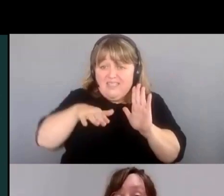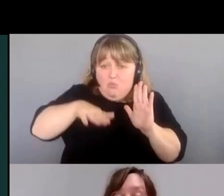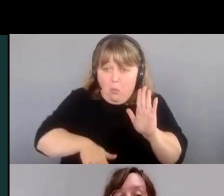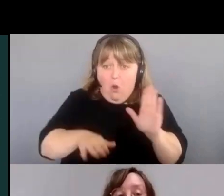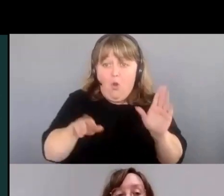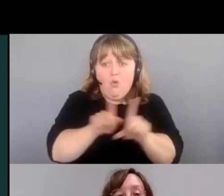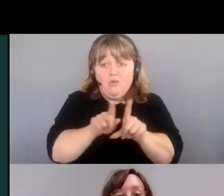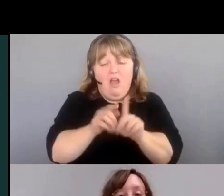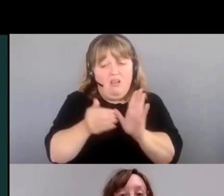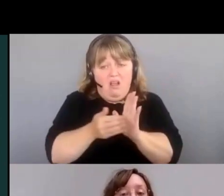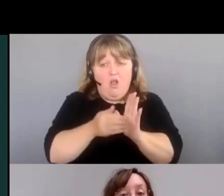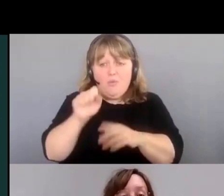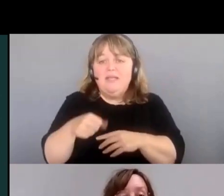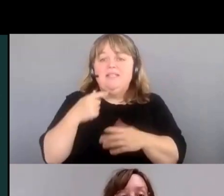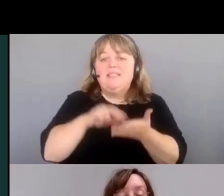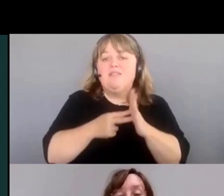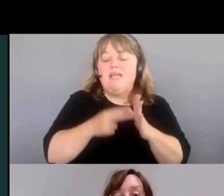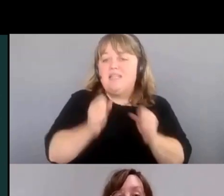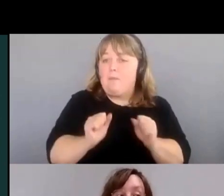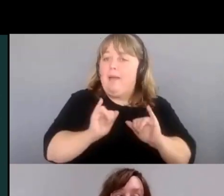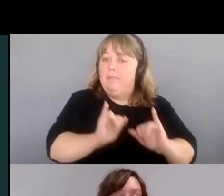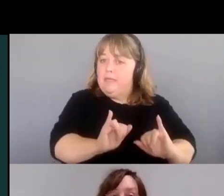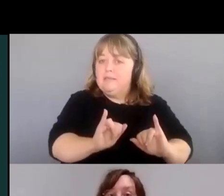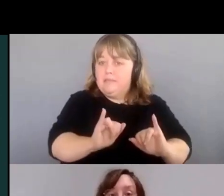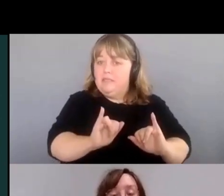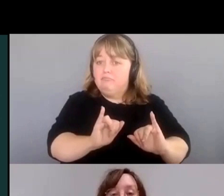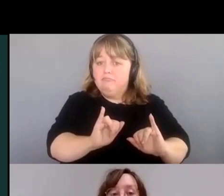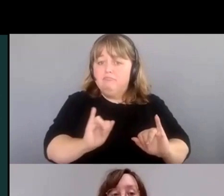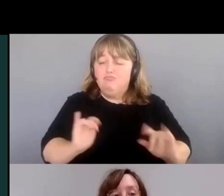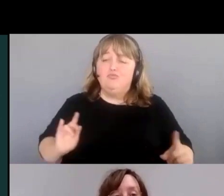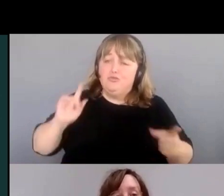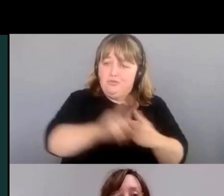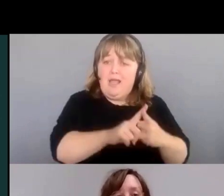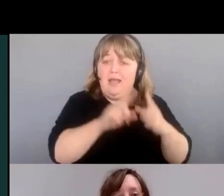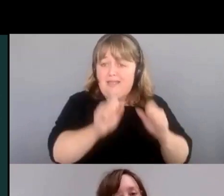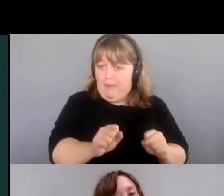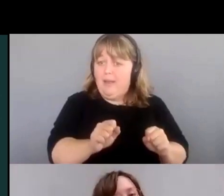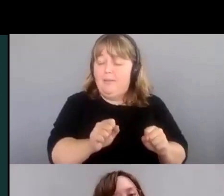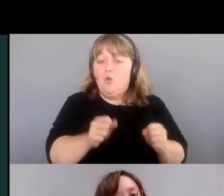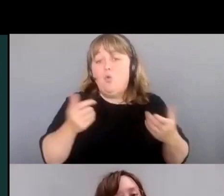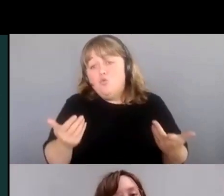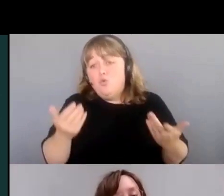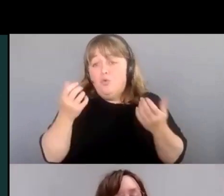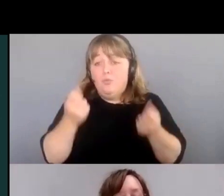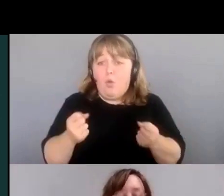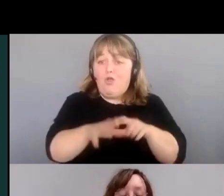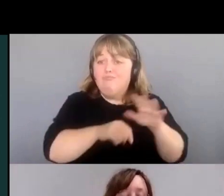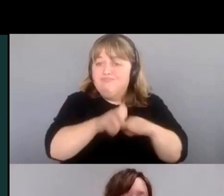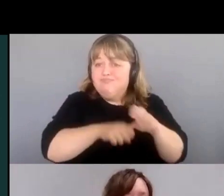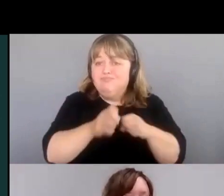cultures froides. Alors, pour ceux qui ont des épinards, vous pouvez les laisser encore, mais vous pouvez aussi en manger dès